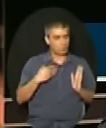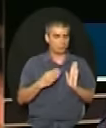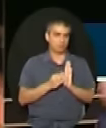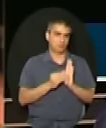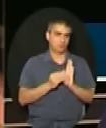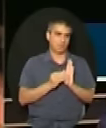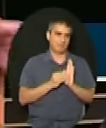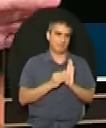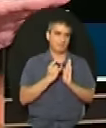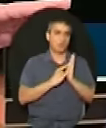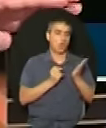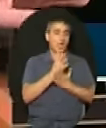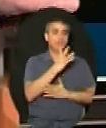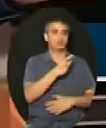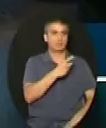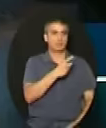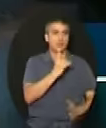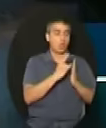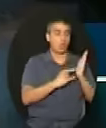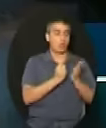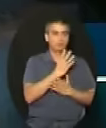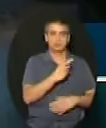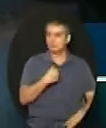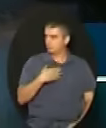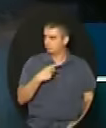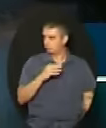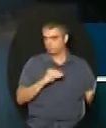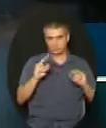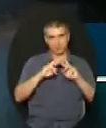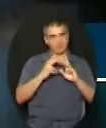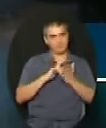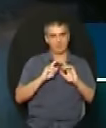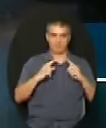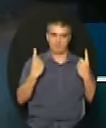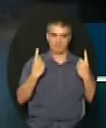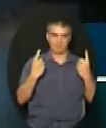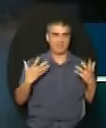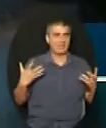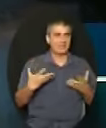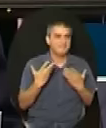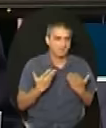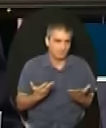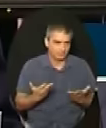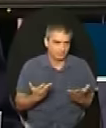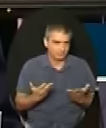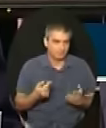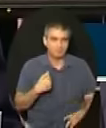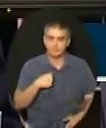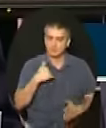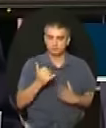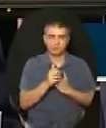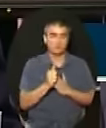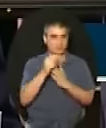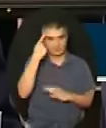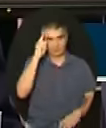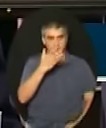זקוקים לחוק ההשעיה. את התקשורת הישראלית זה לא מעניין. נחמן. אני רוצה לקחת אתכם לעולם אחר. חברתי. אני מוביל עכשיו